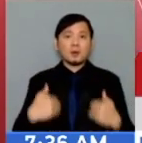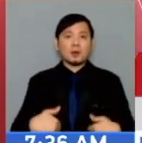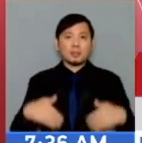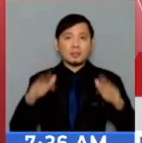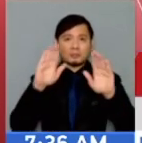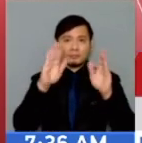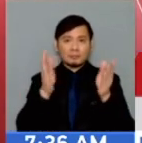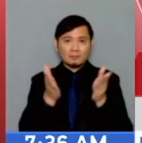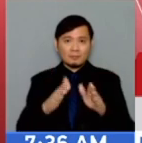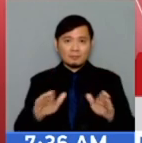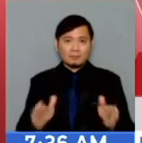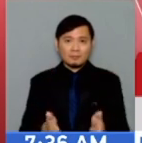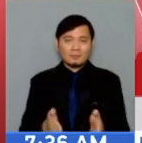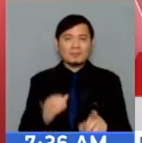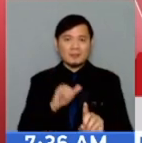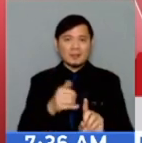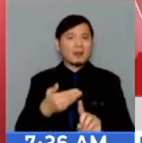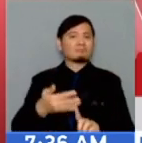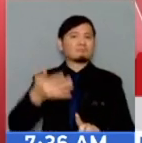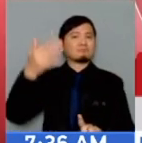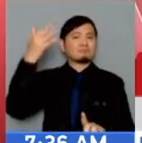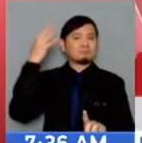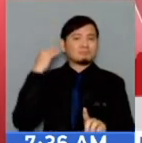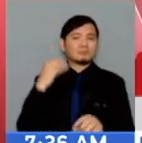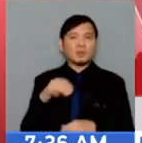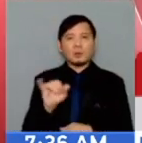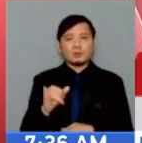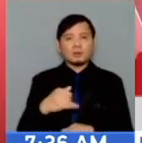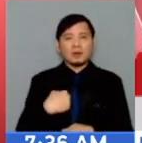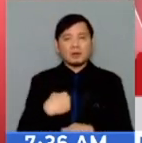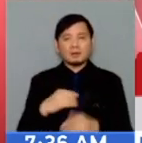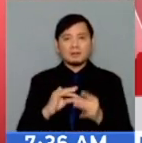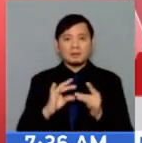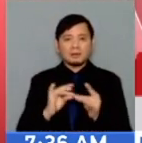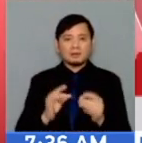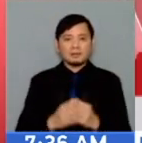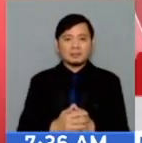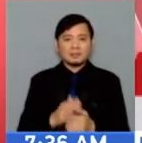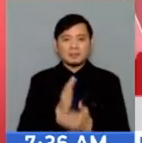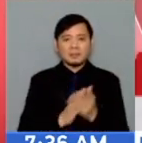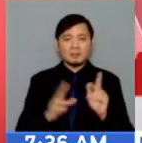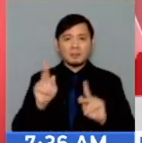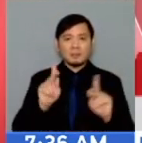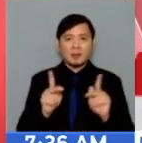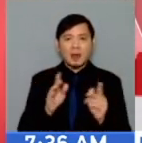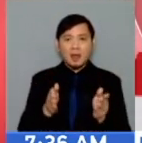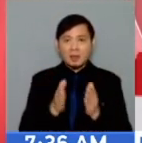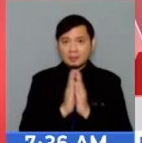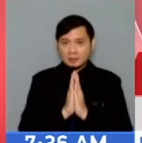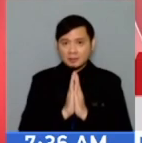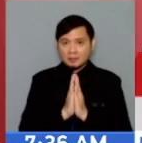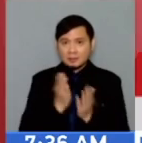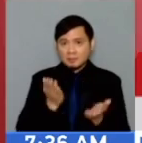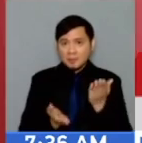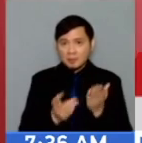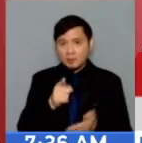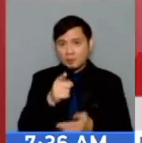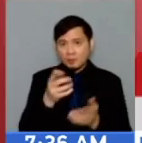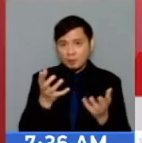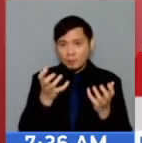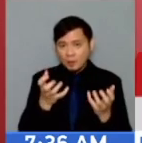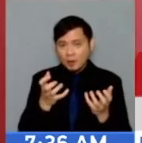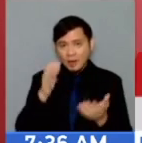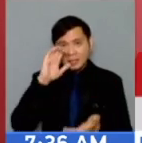And nabanggit ko nga sa kanya, mayroong mga nagtatanong kung baka may bahala ka pang mag-asawa o baka